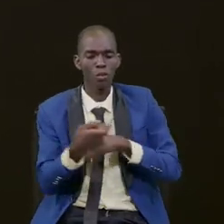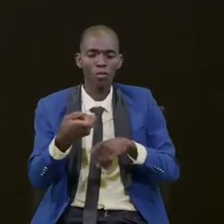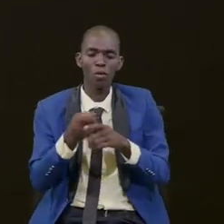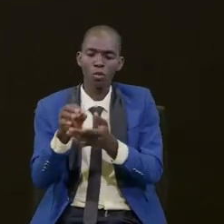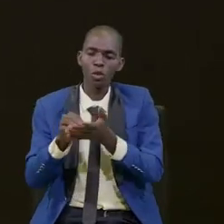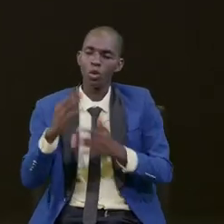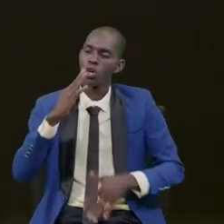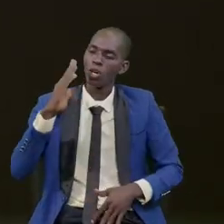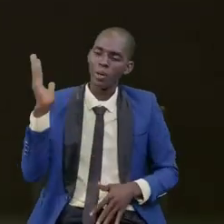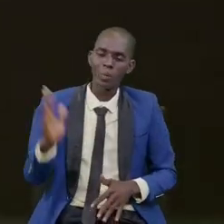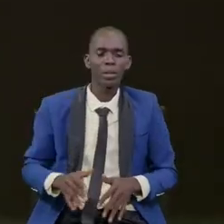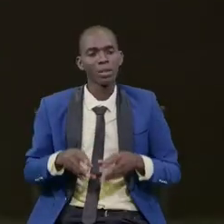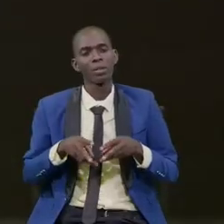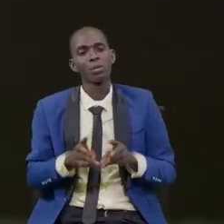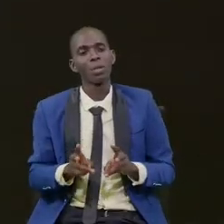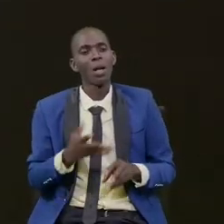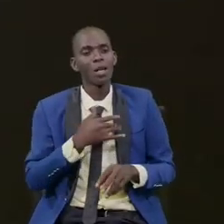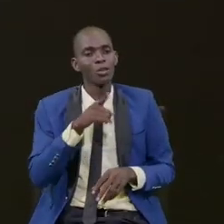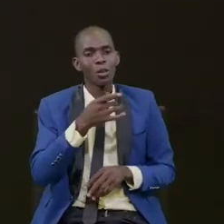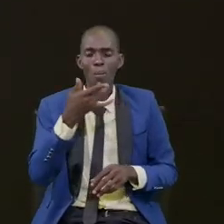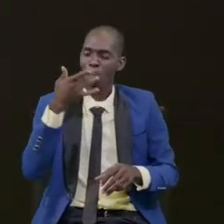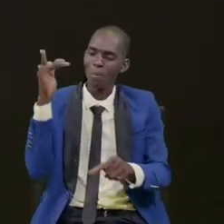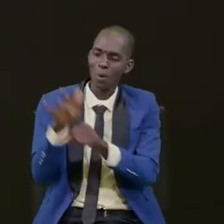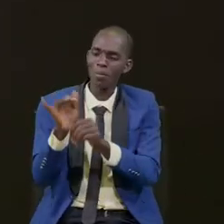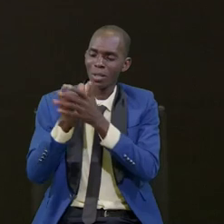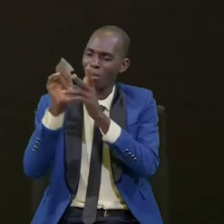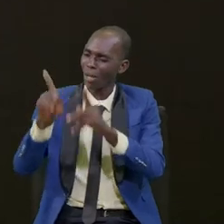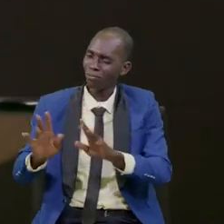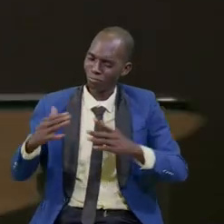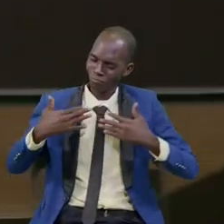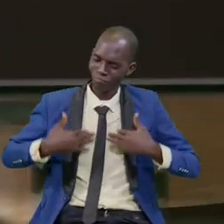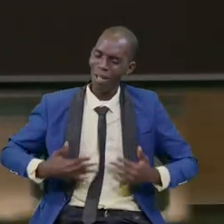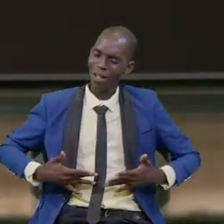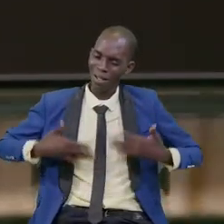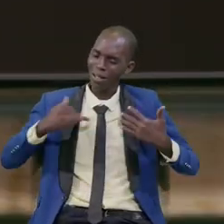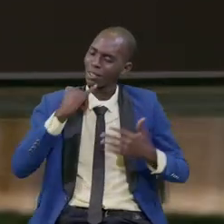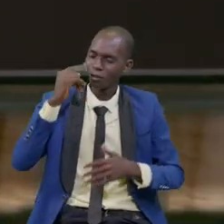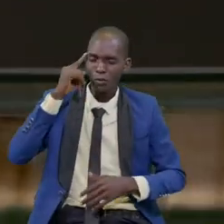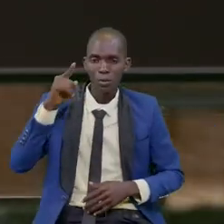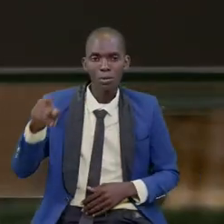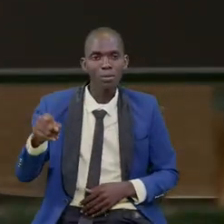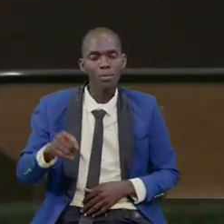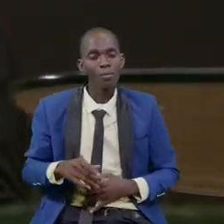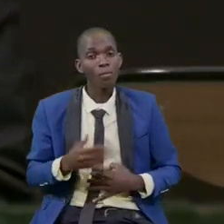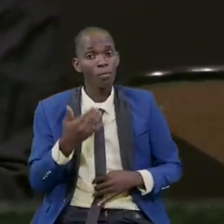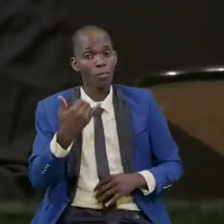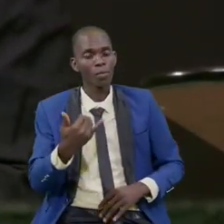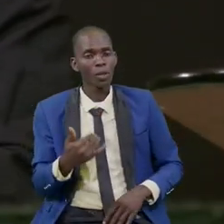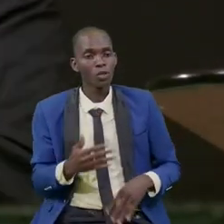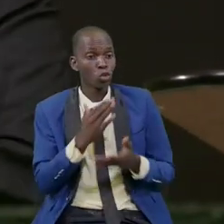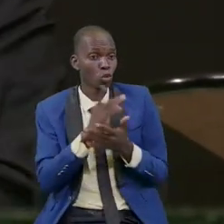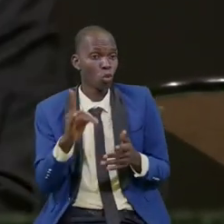et pour le faire vivre. Tu lui promets des mensonges. Quelqu'un